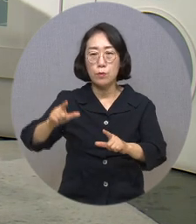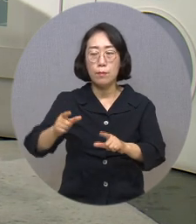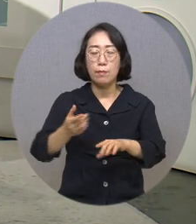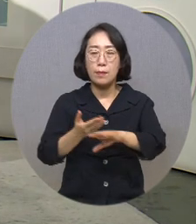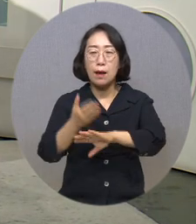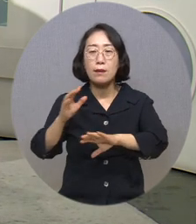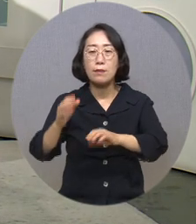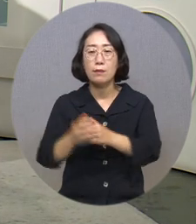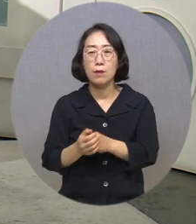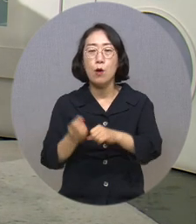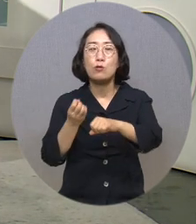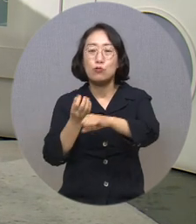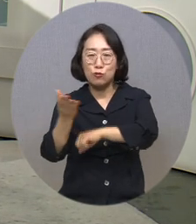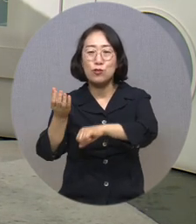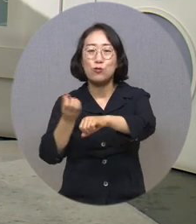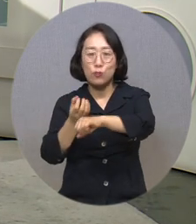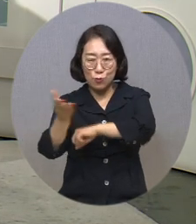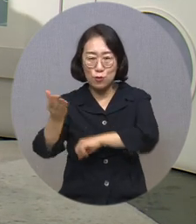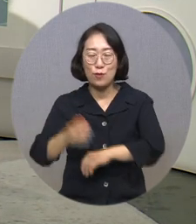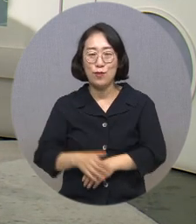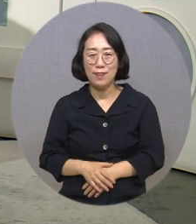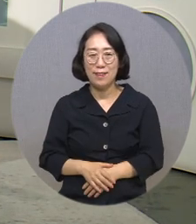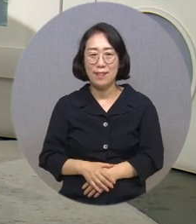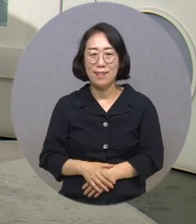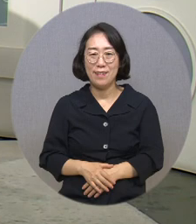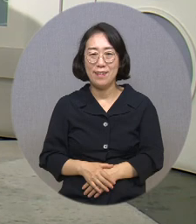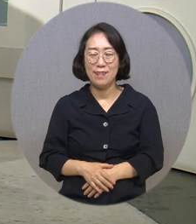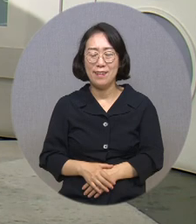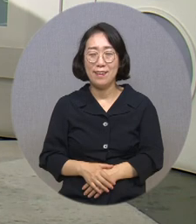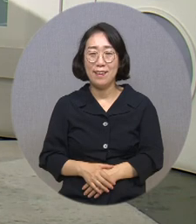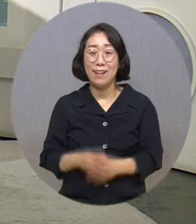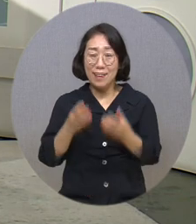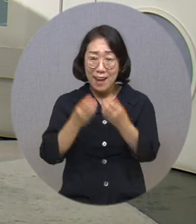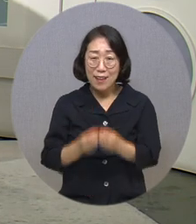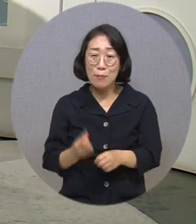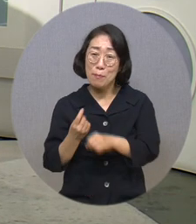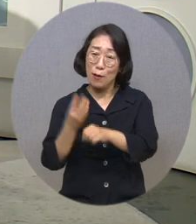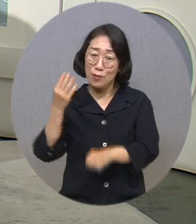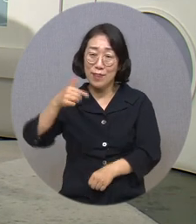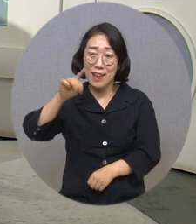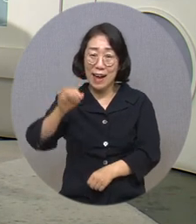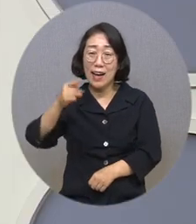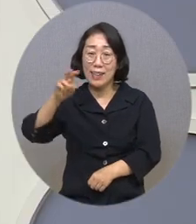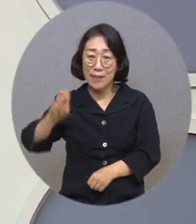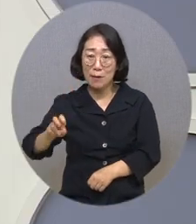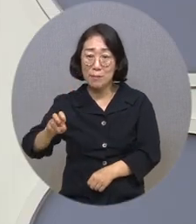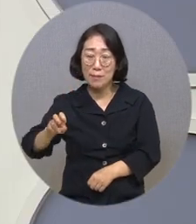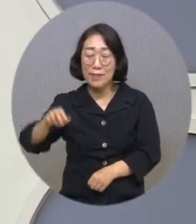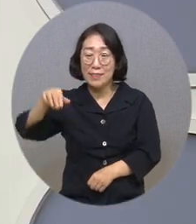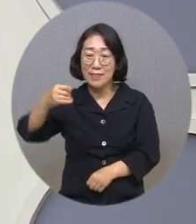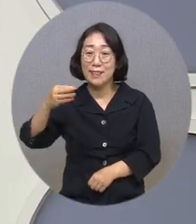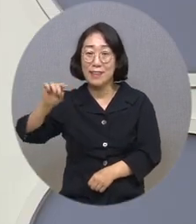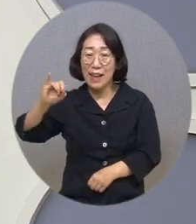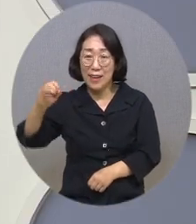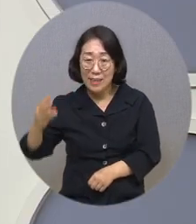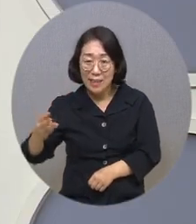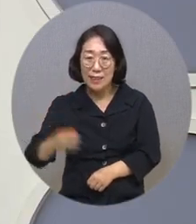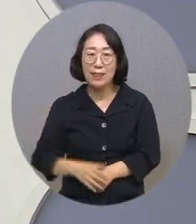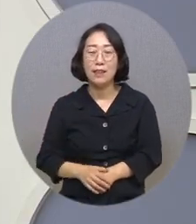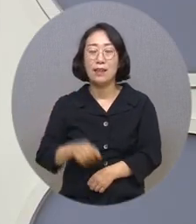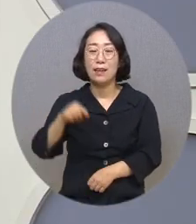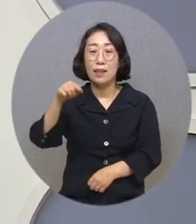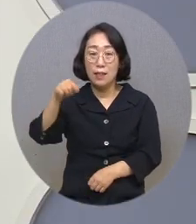옛날에 강남 스타일 막 저도 엄청 좋아했는데 그 강남 스타일을 그렇게 떴을 때 그걸